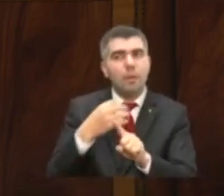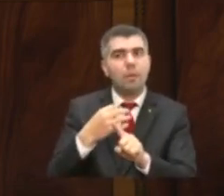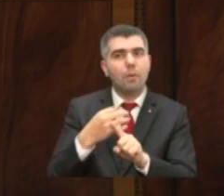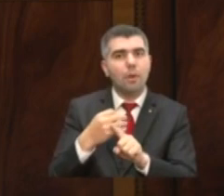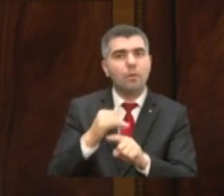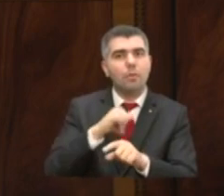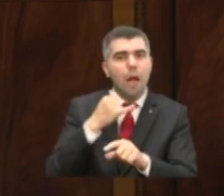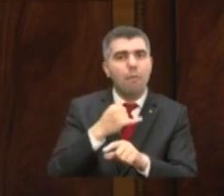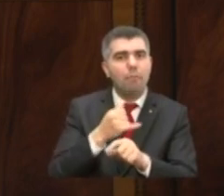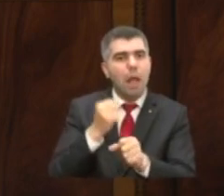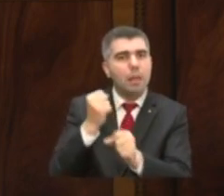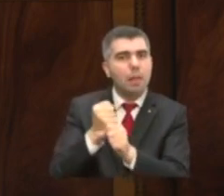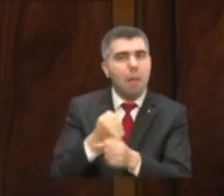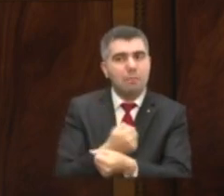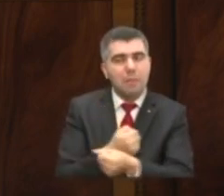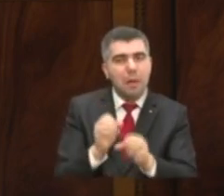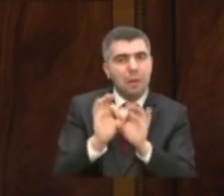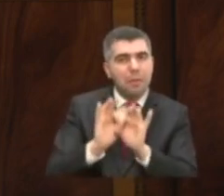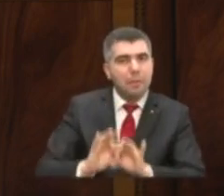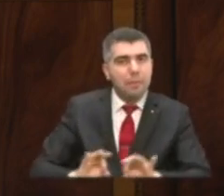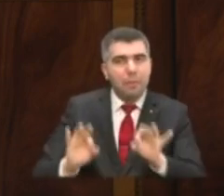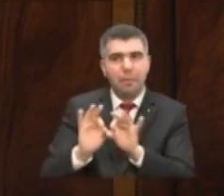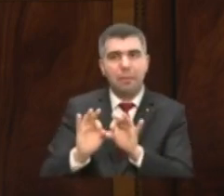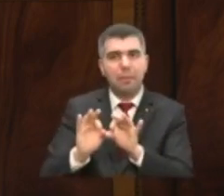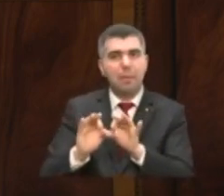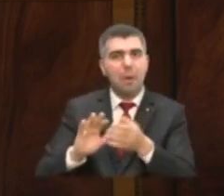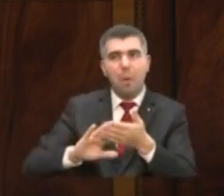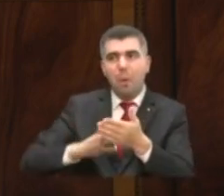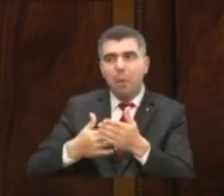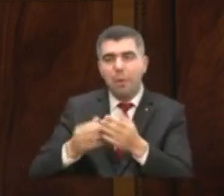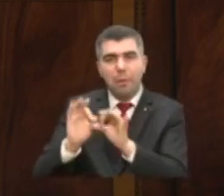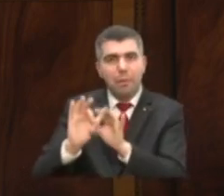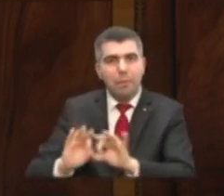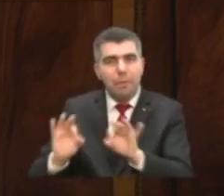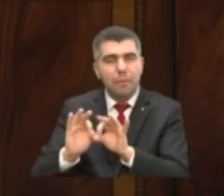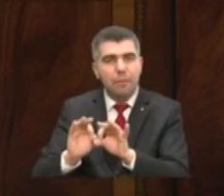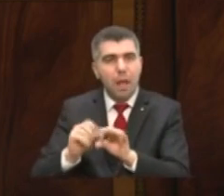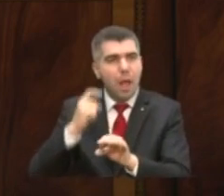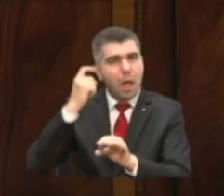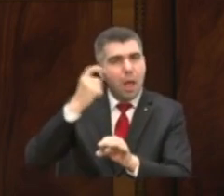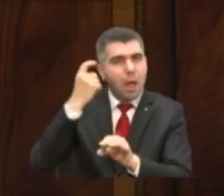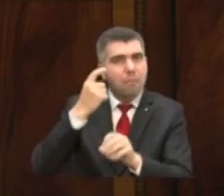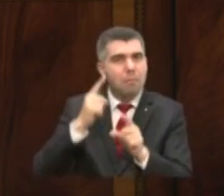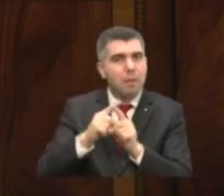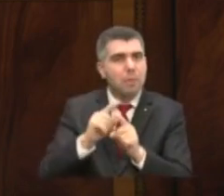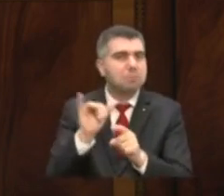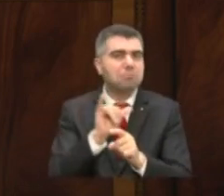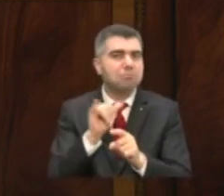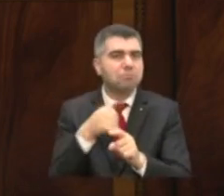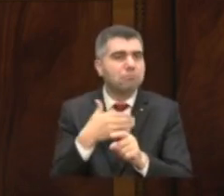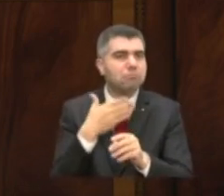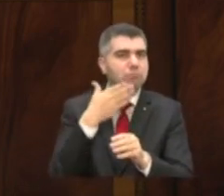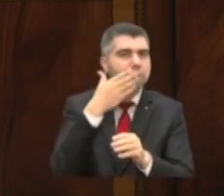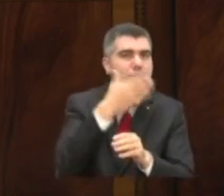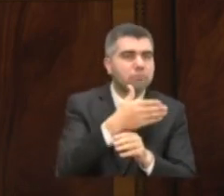أي إمكانية للتأثير في القرار التي تهم حاضرهم ومستقبلهم، ما يفتح المجال واسعا أمام